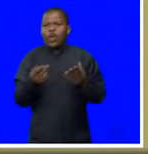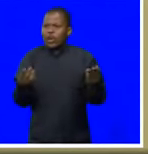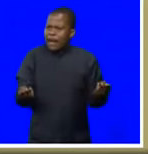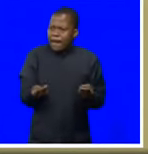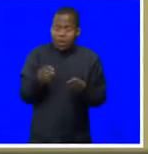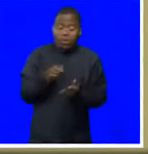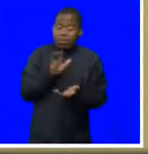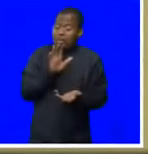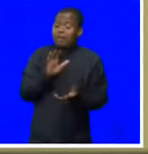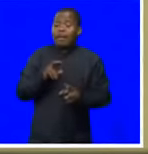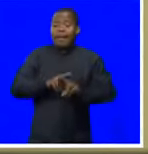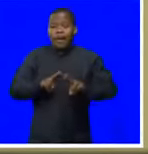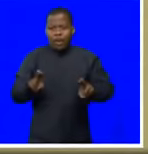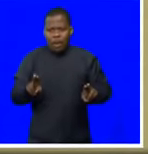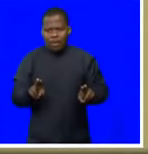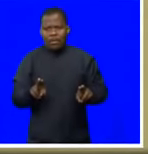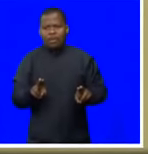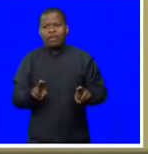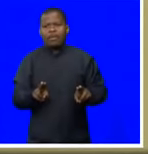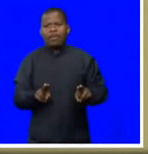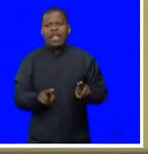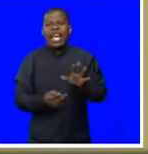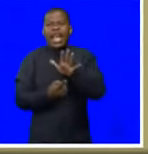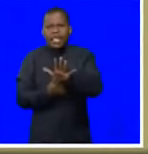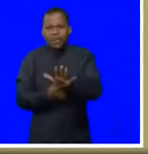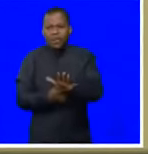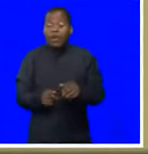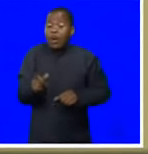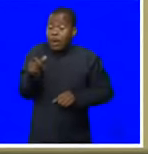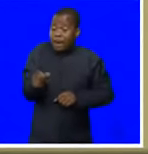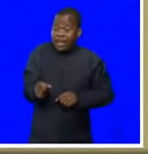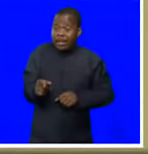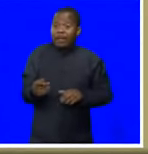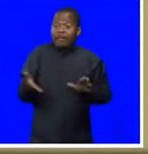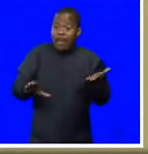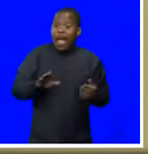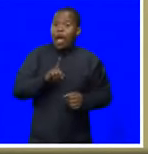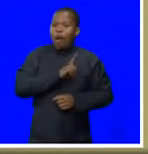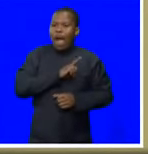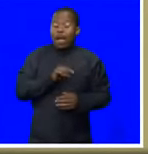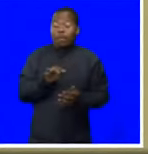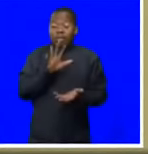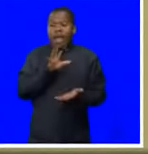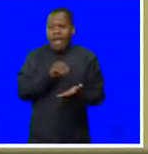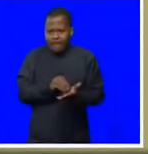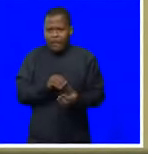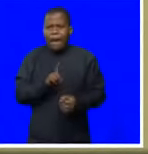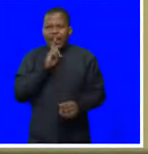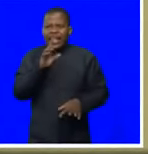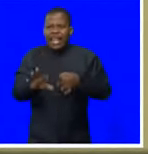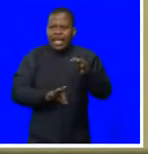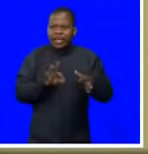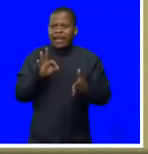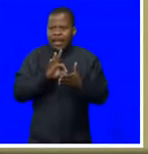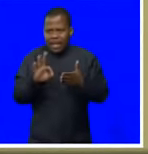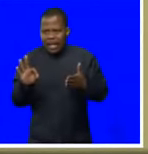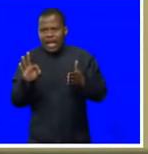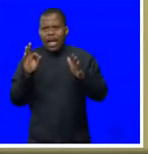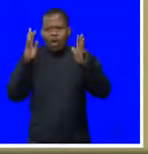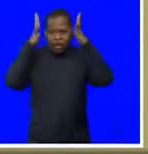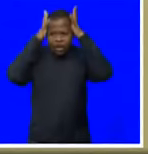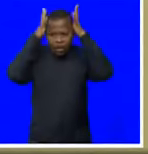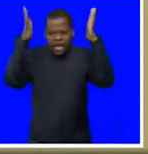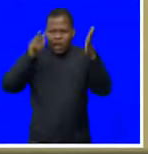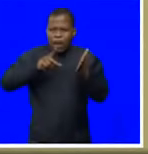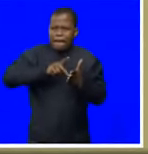sisheshe siyesaba lo munye umuntu abulawe nje luvalo ukuthi wesabile but now mina siqinisekile ukuthi live yini lokuthi ama-plani